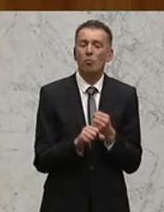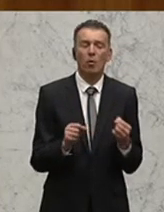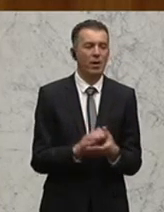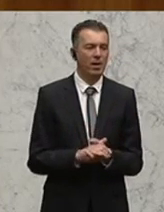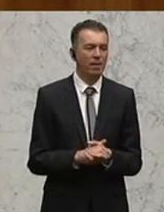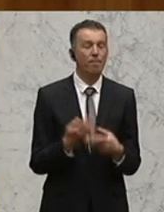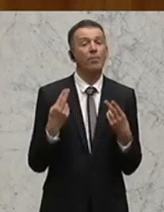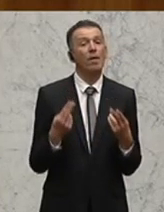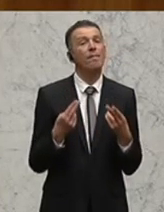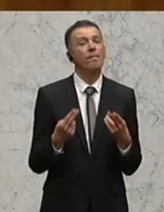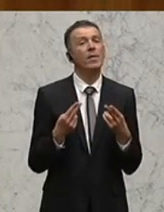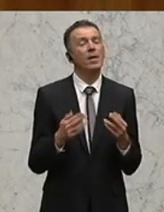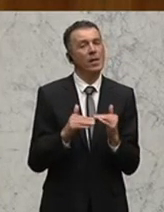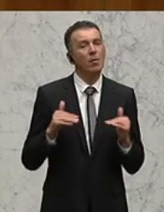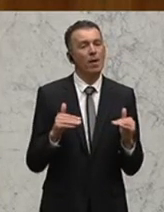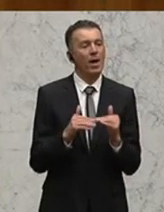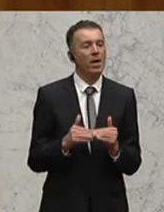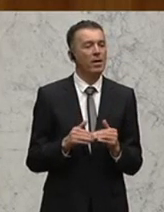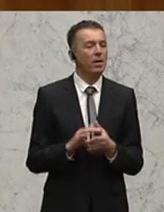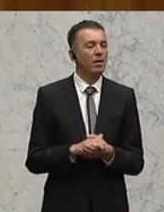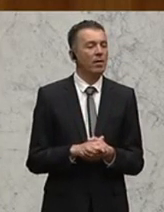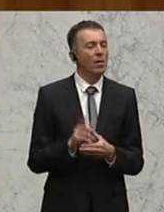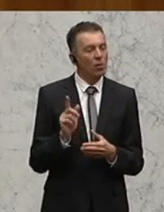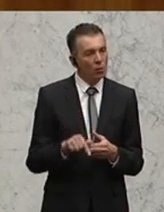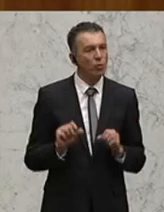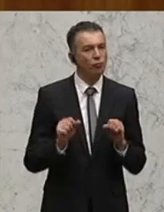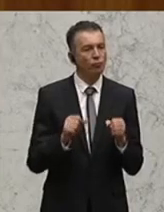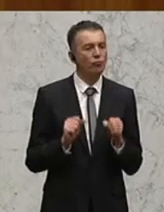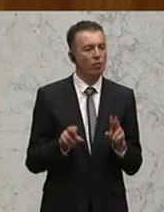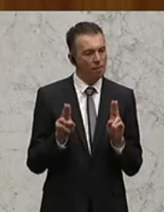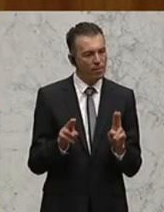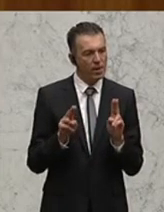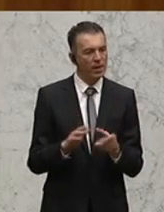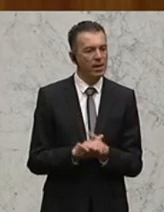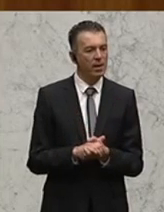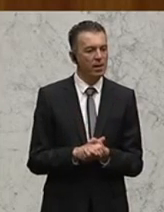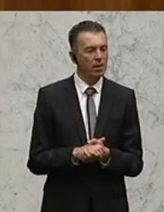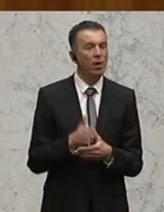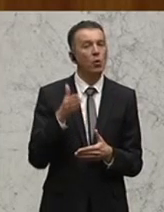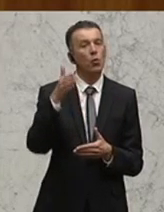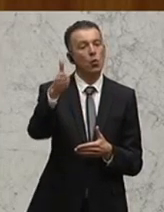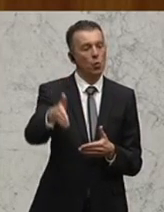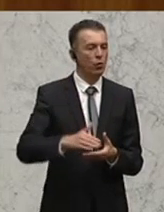Das sind ganz, ganz wichtige Bereiche aus unserer Sicht, die wir vorangehen sollten, denn tatsächlich liegt